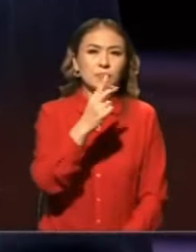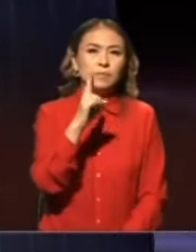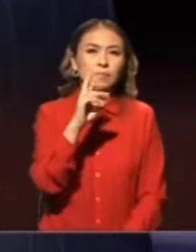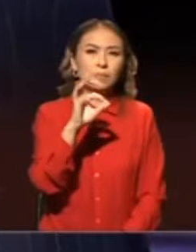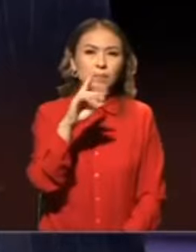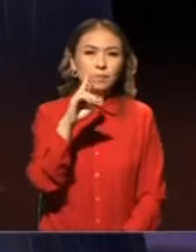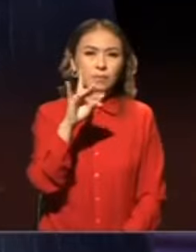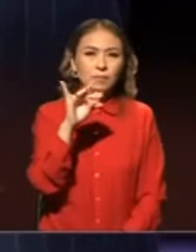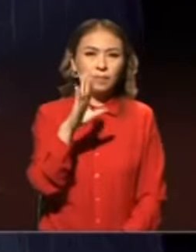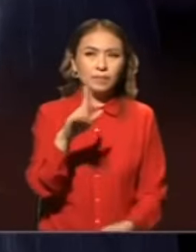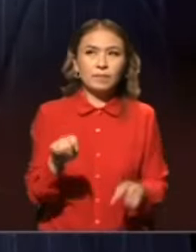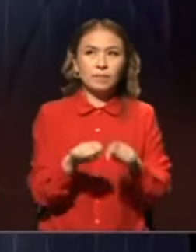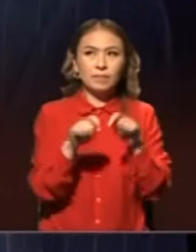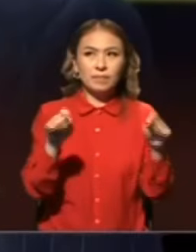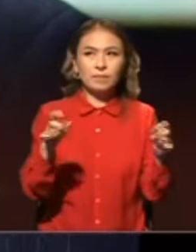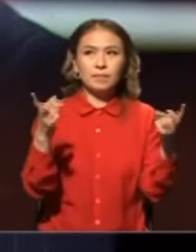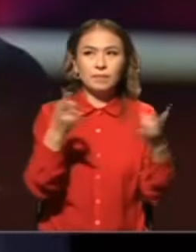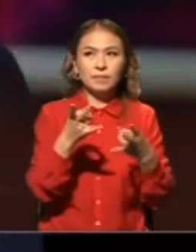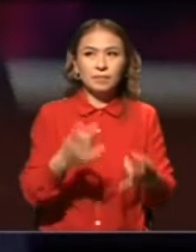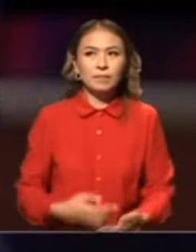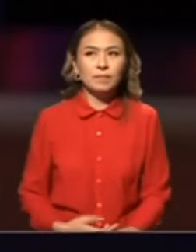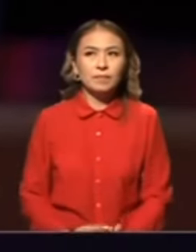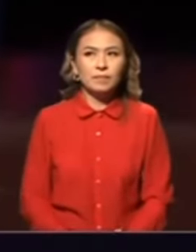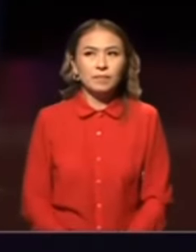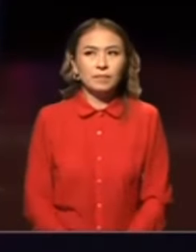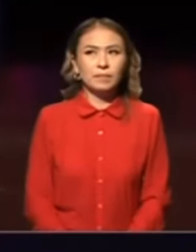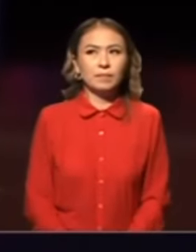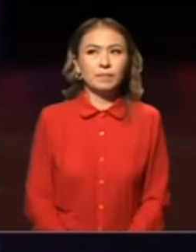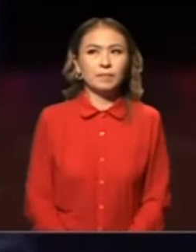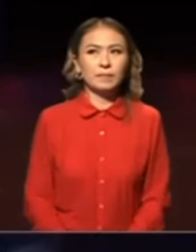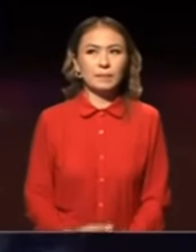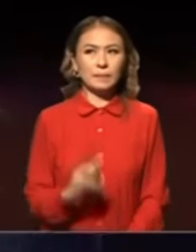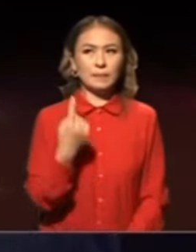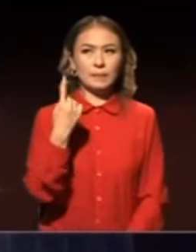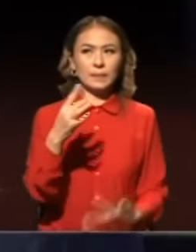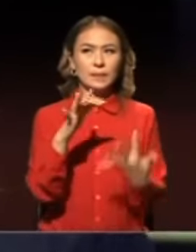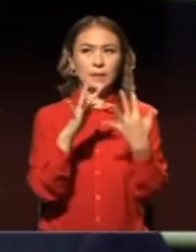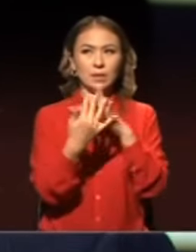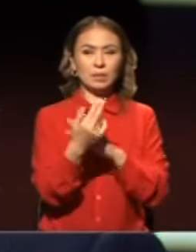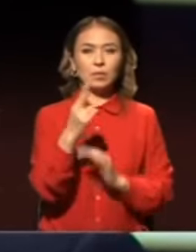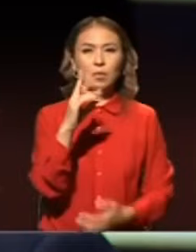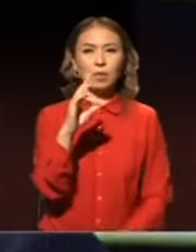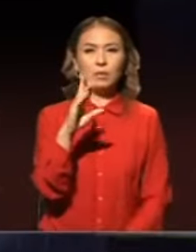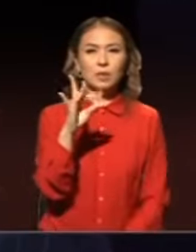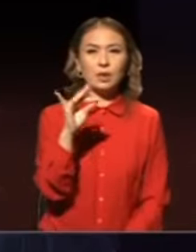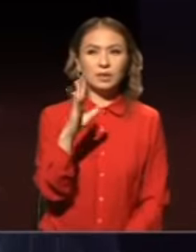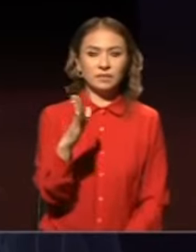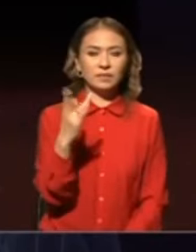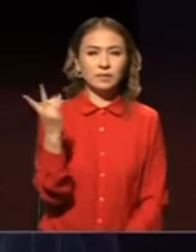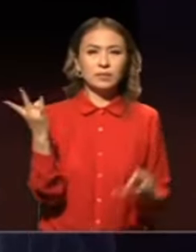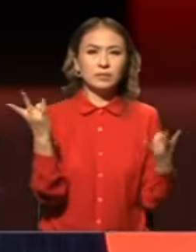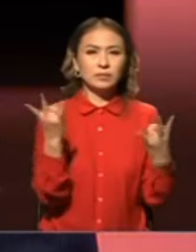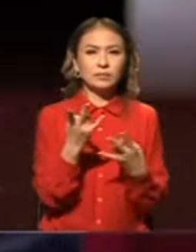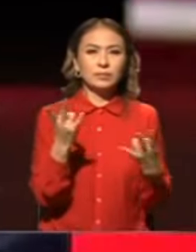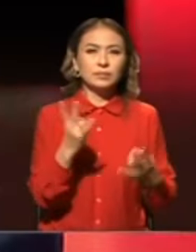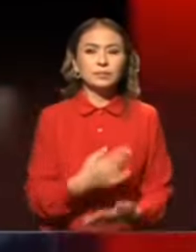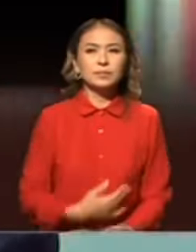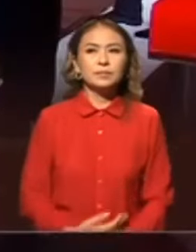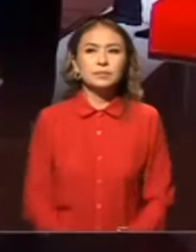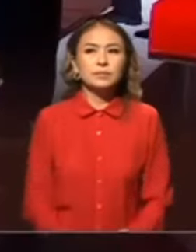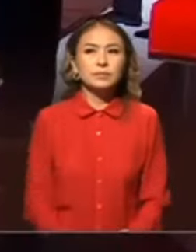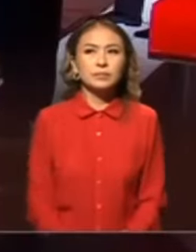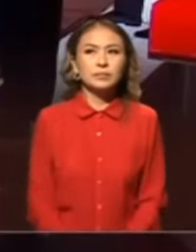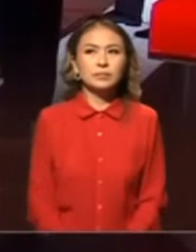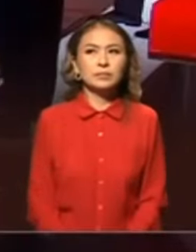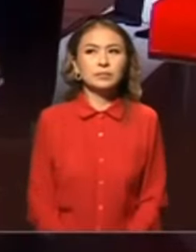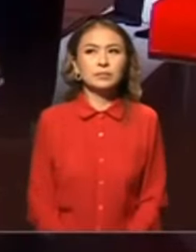керек пе? Болды. Ол бір болады, екі болады, ол мәселе ол кооперативтің санында емес. Тұжырымдама керек та бізге, бір ауыл, бір кооператив. Ерғанат, Ерғанат мырза,